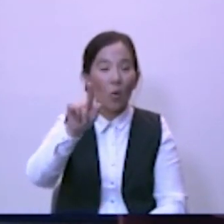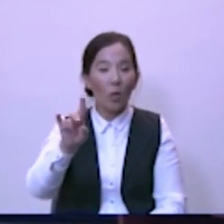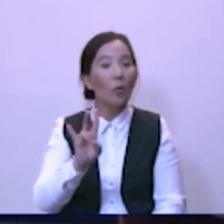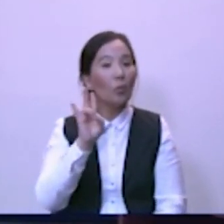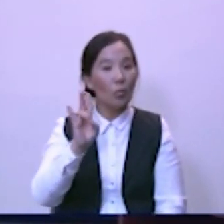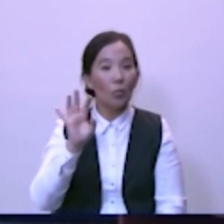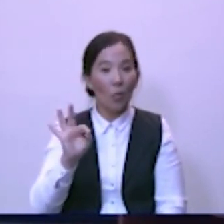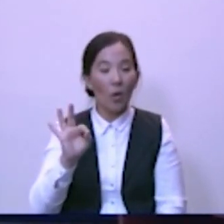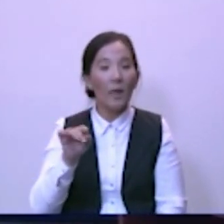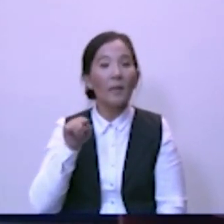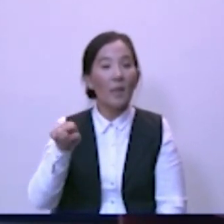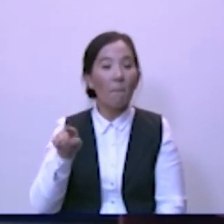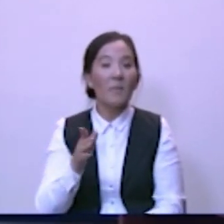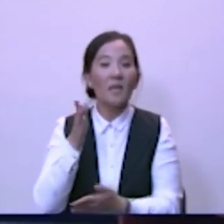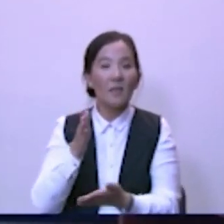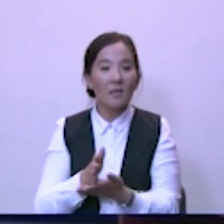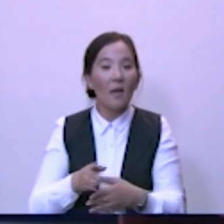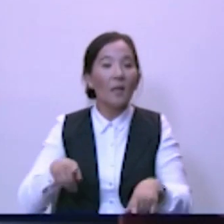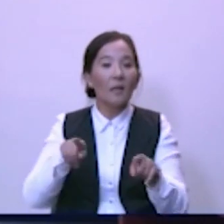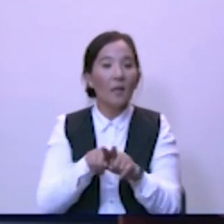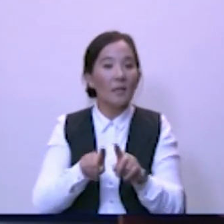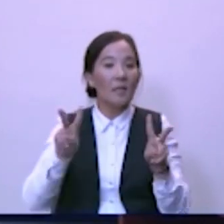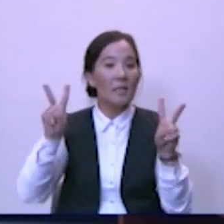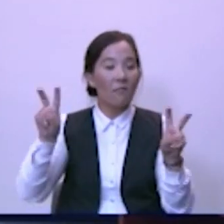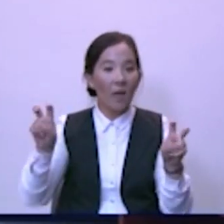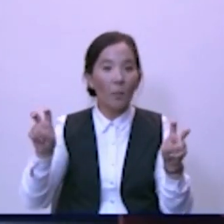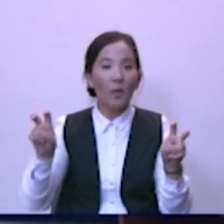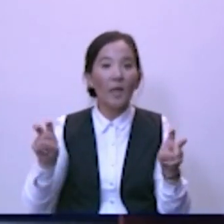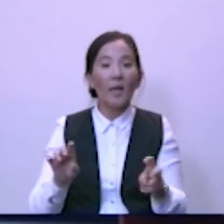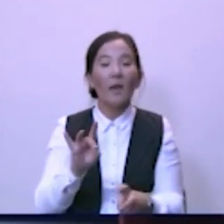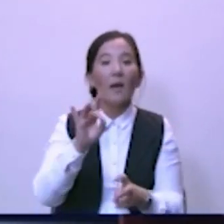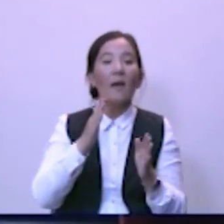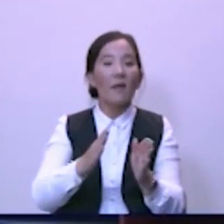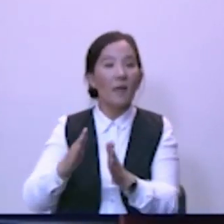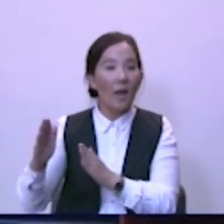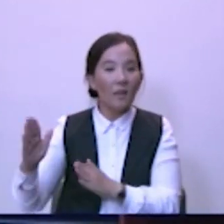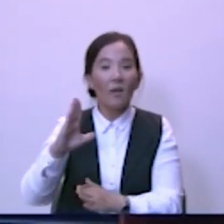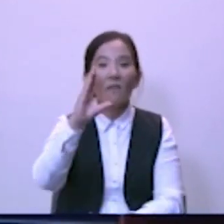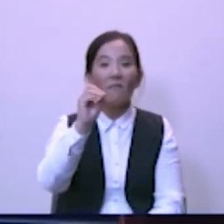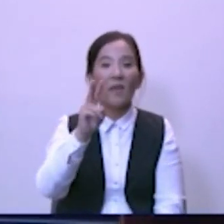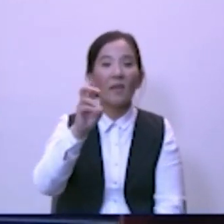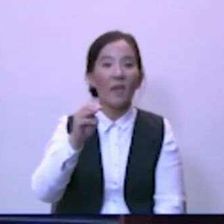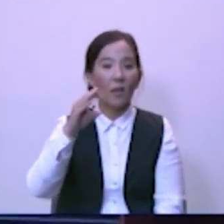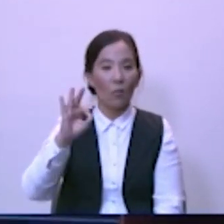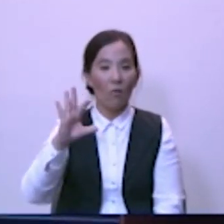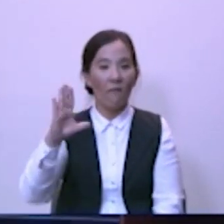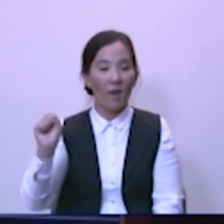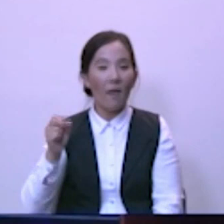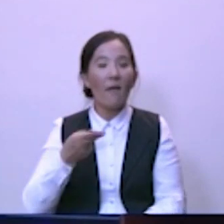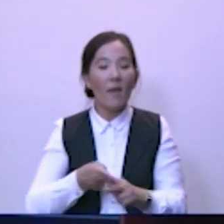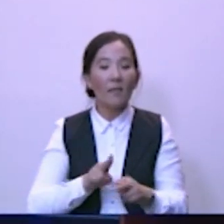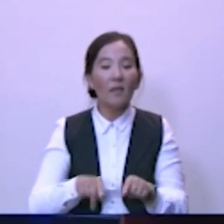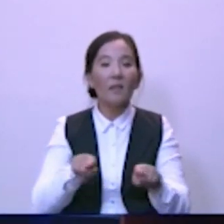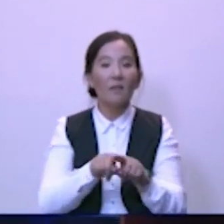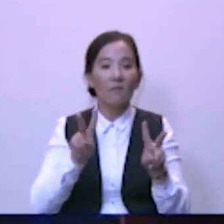у нас есть так называемый ряд бекетова то есть это ряд активности металлов у